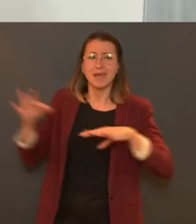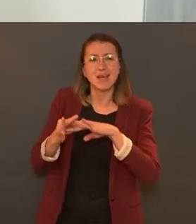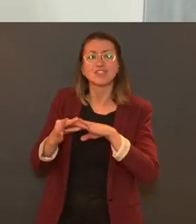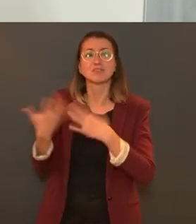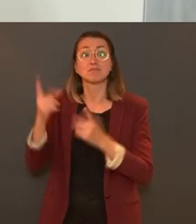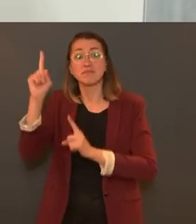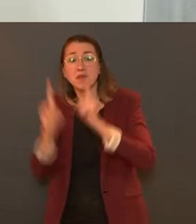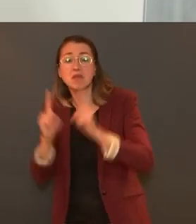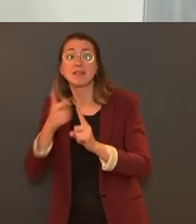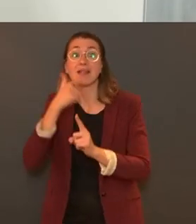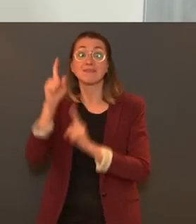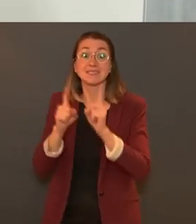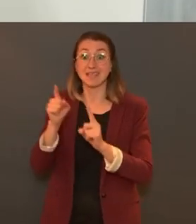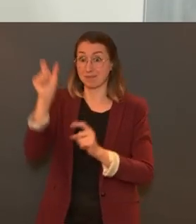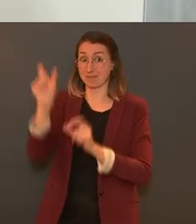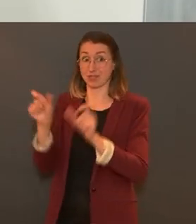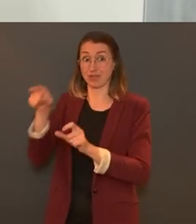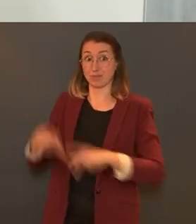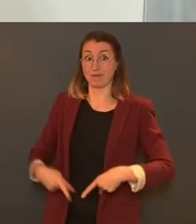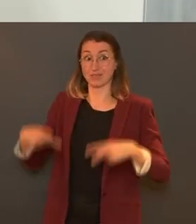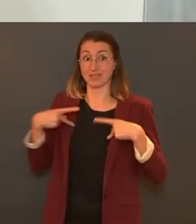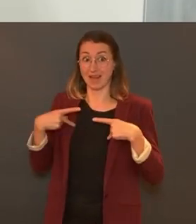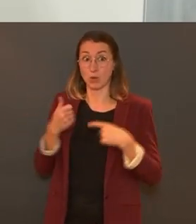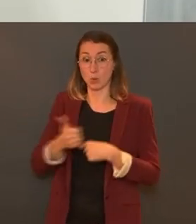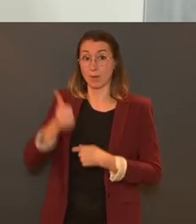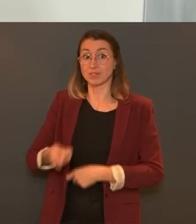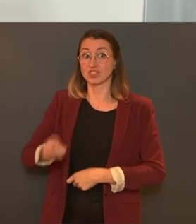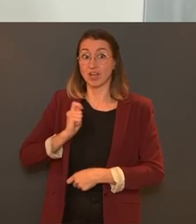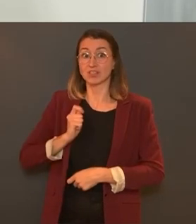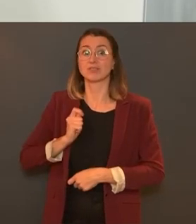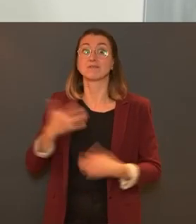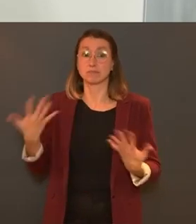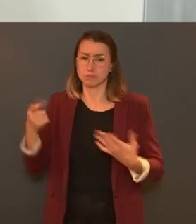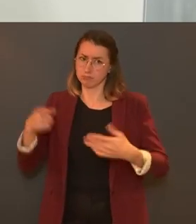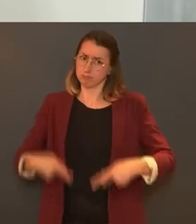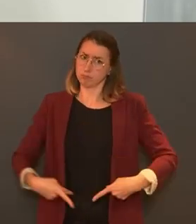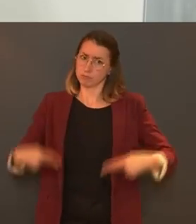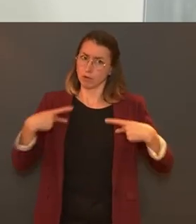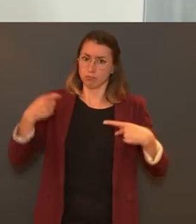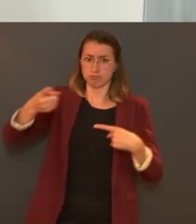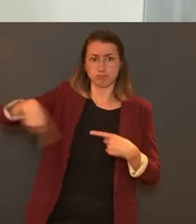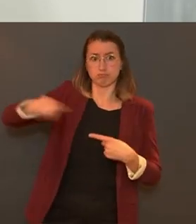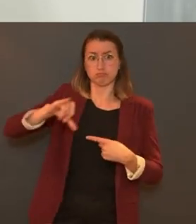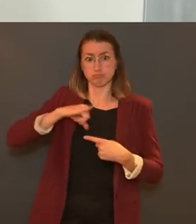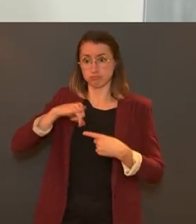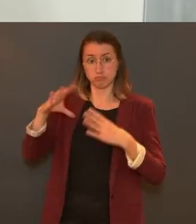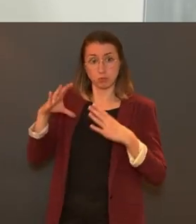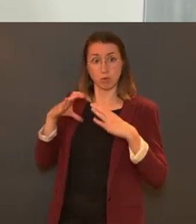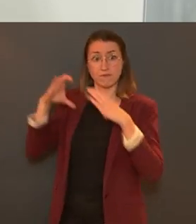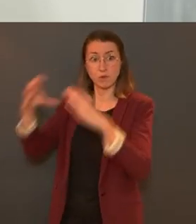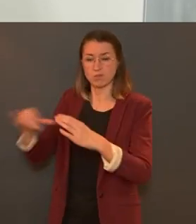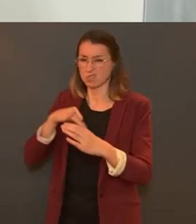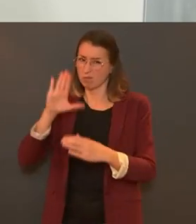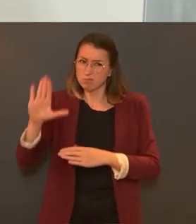quoi, c'est organisé par un professionnel. Les professionnels, nous leur faisons confiance, ils suivent les règles de l'ORECA, il y a des règles